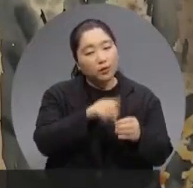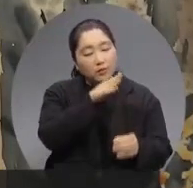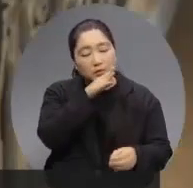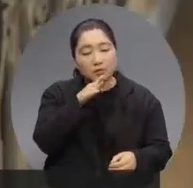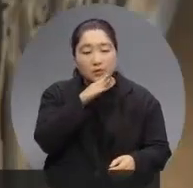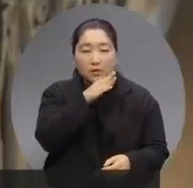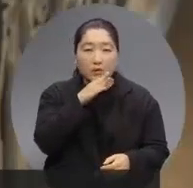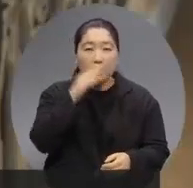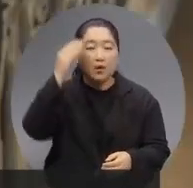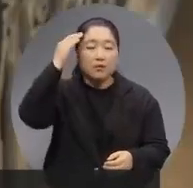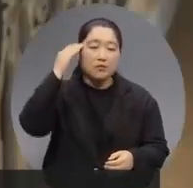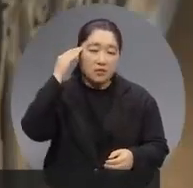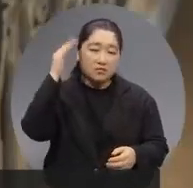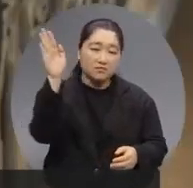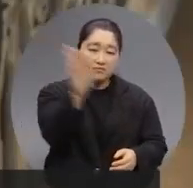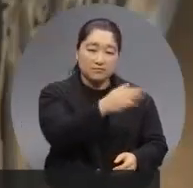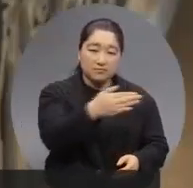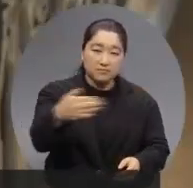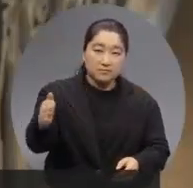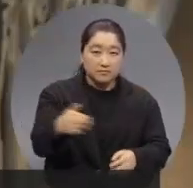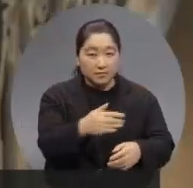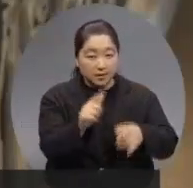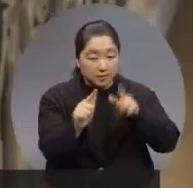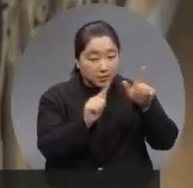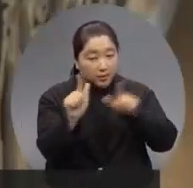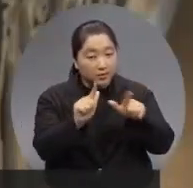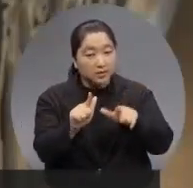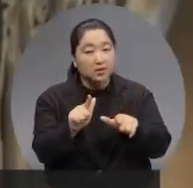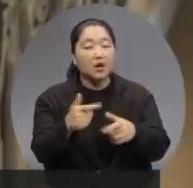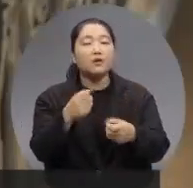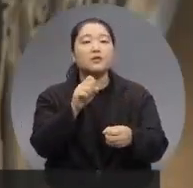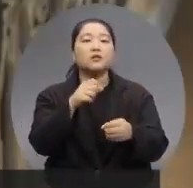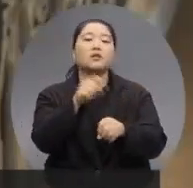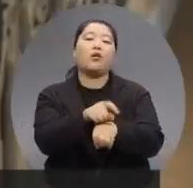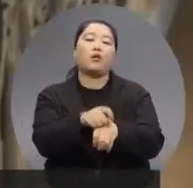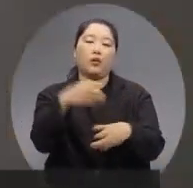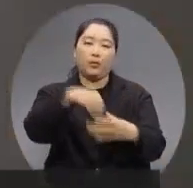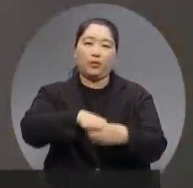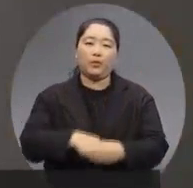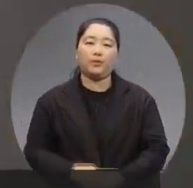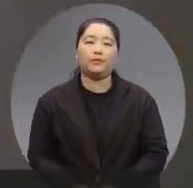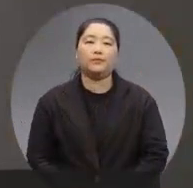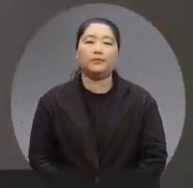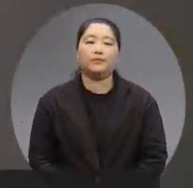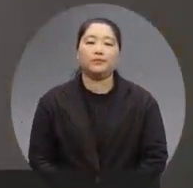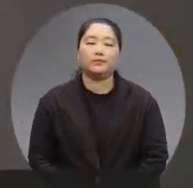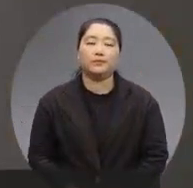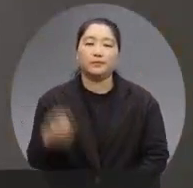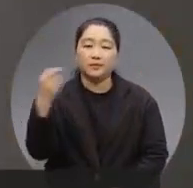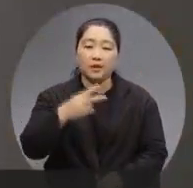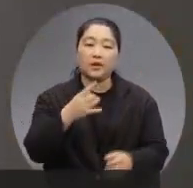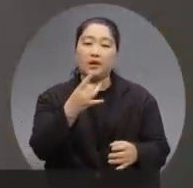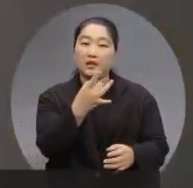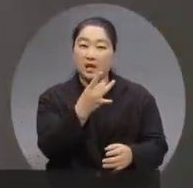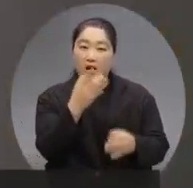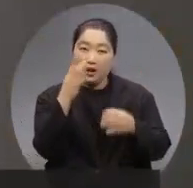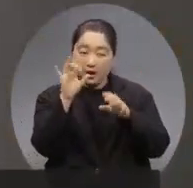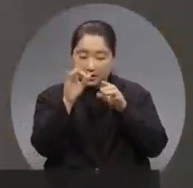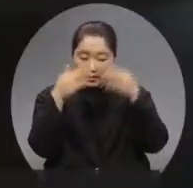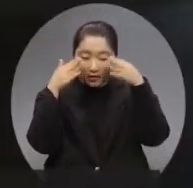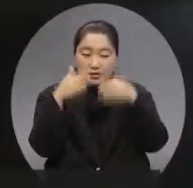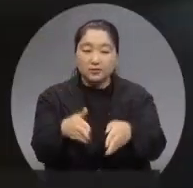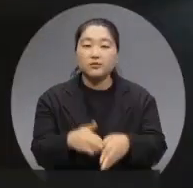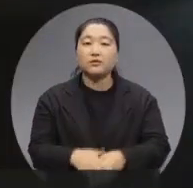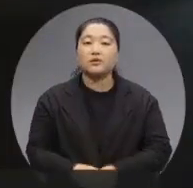먹과 거친 붓의 움직임으로 보리의 성질을 담아냈습니다 나아가 이삭 한 알에 집중하기도